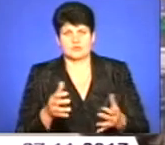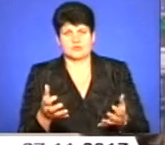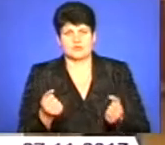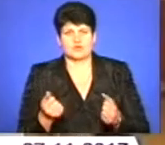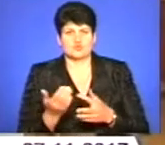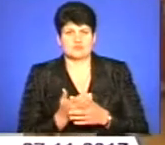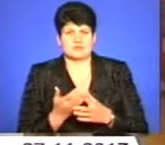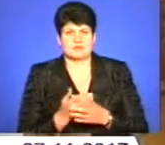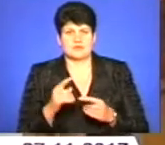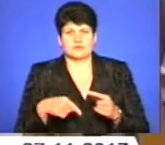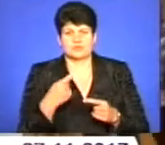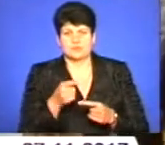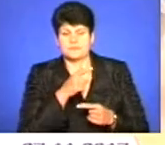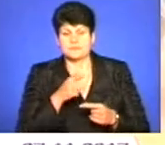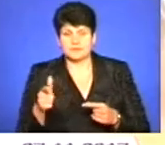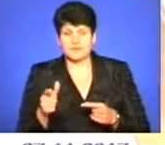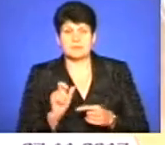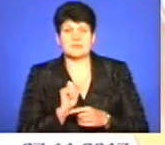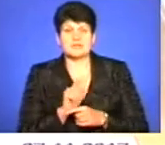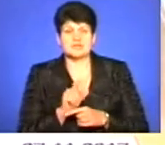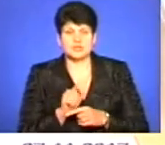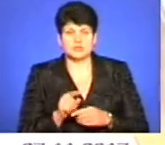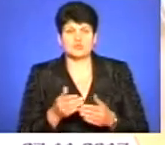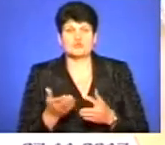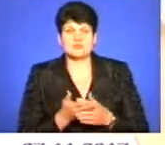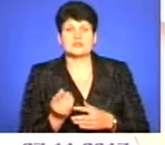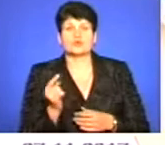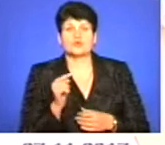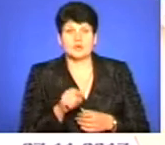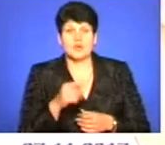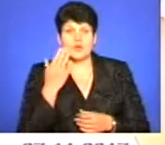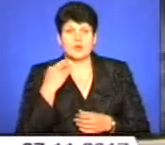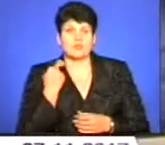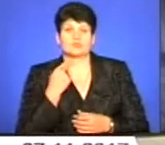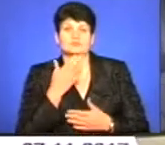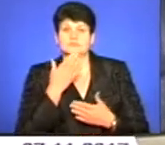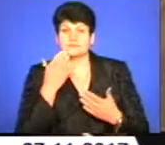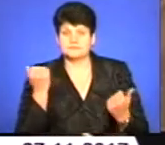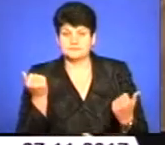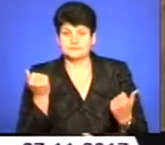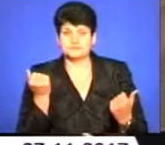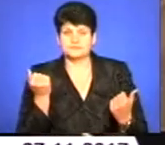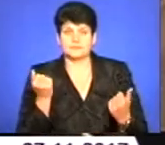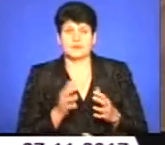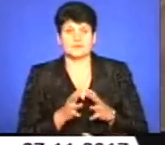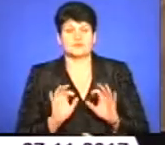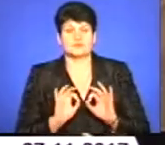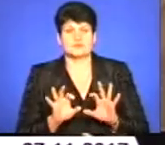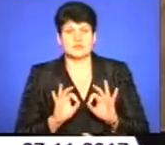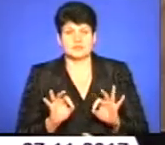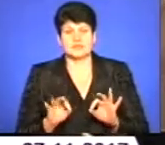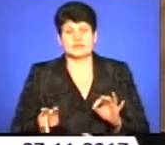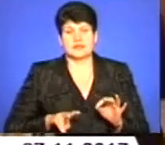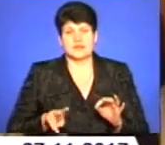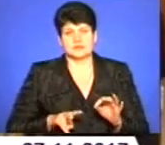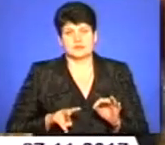опалювального періоду. Перепризначатимуть субсидії цим особам тоді, коли борг буде погашено. Більше розповість директор Департаменту соціального